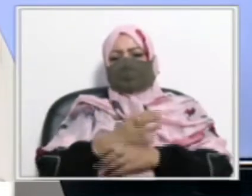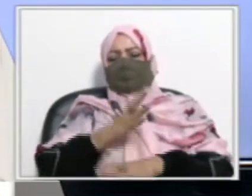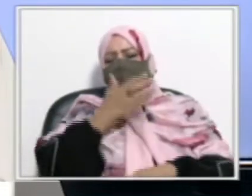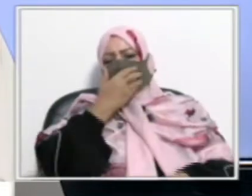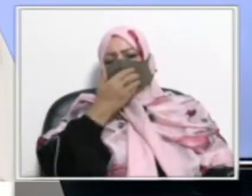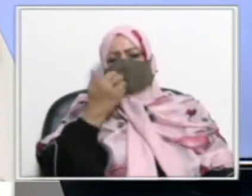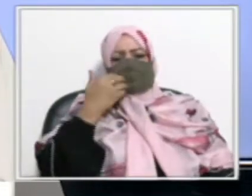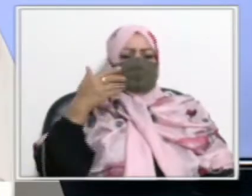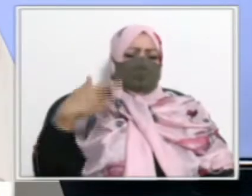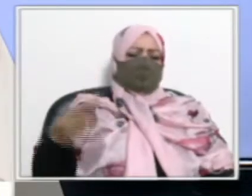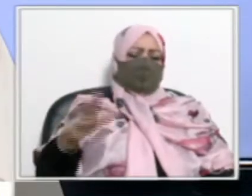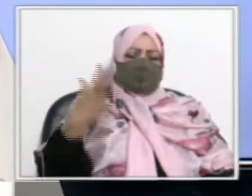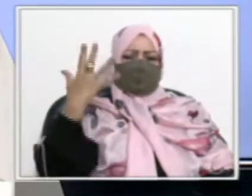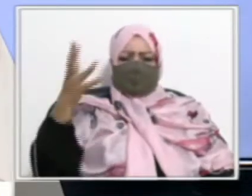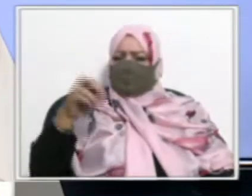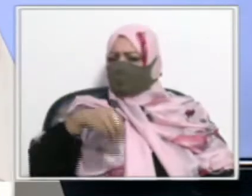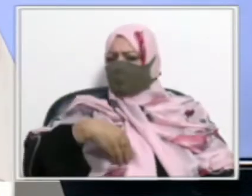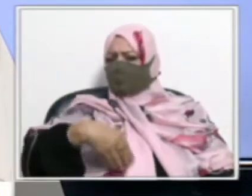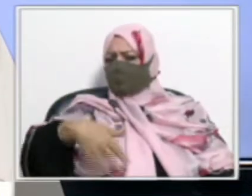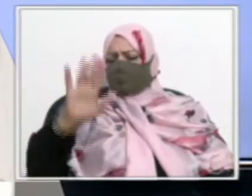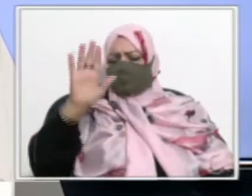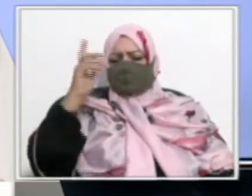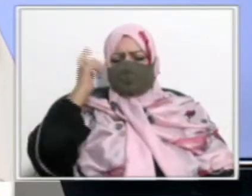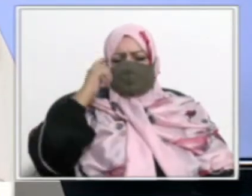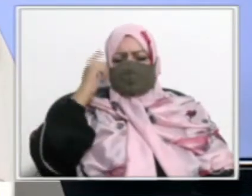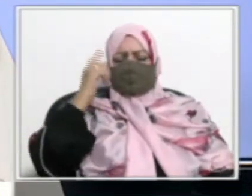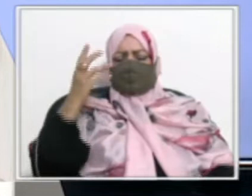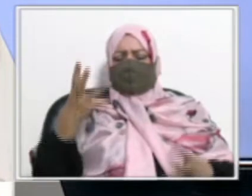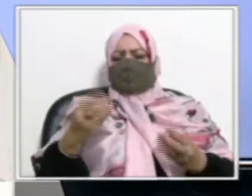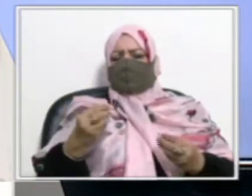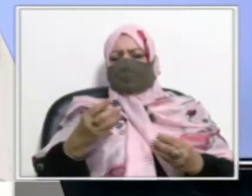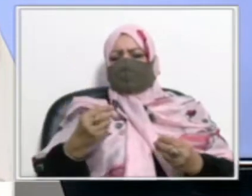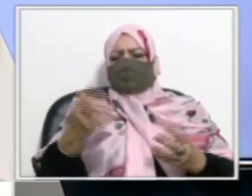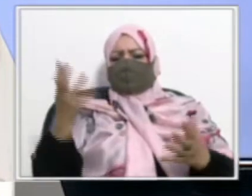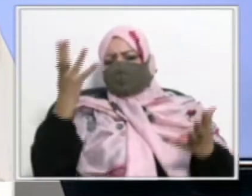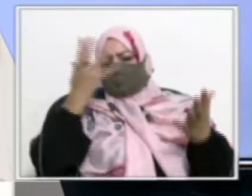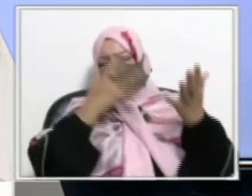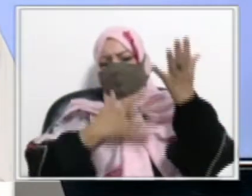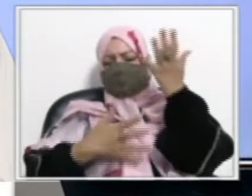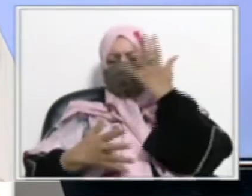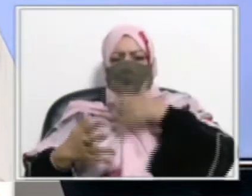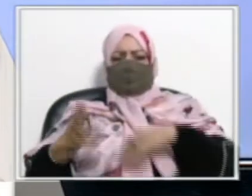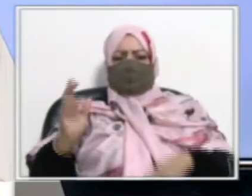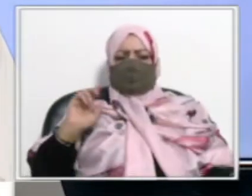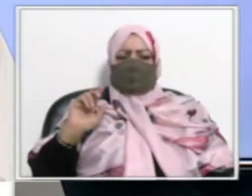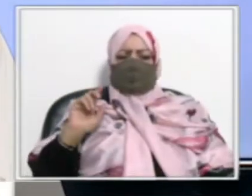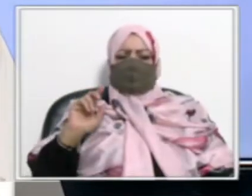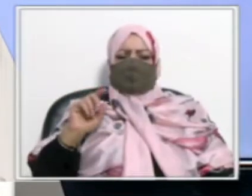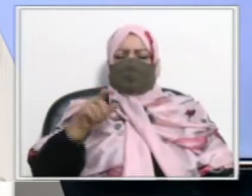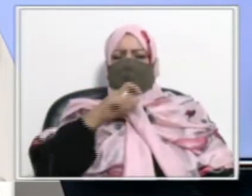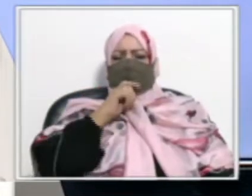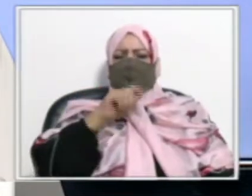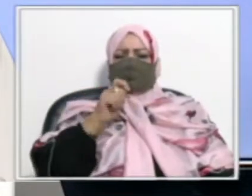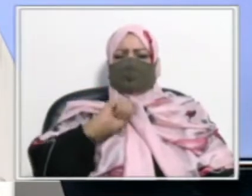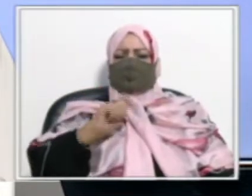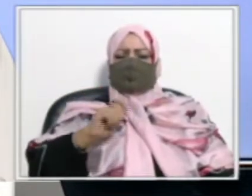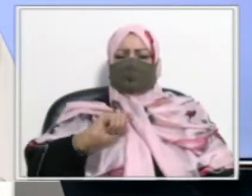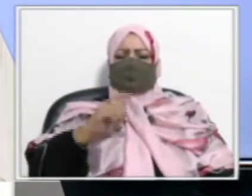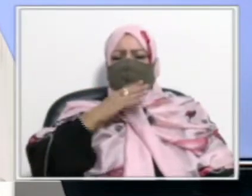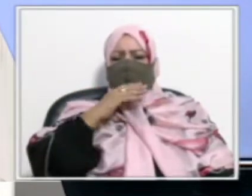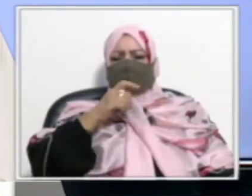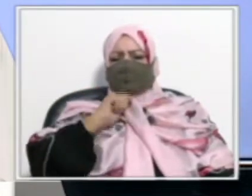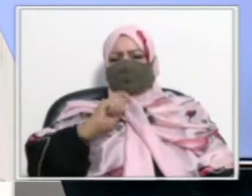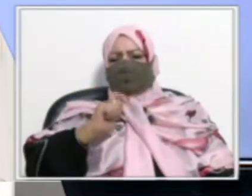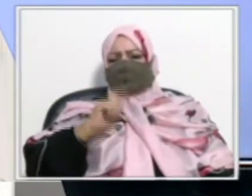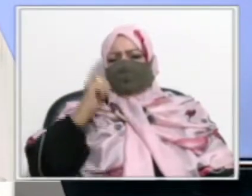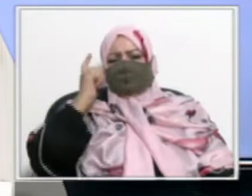الصوم، يقولون له اعطي فدية أو اطعم، فهذا غير